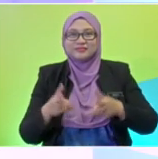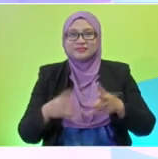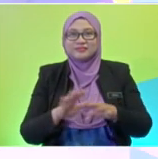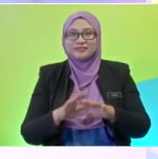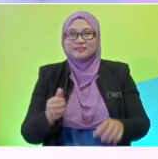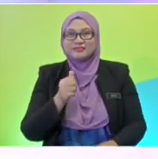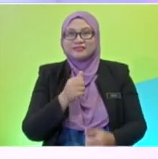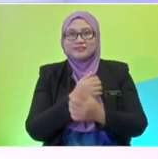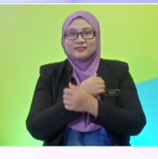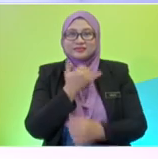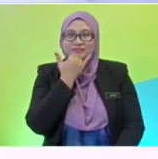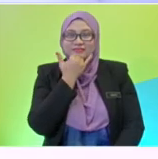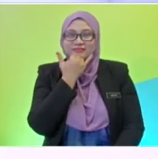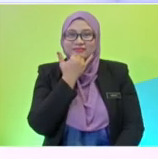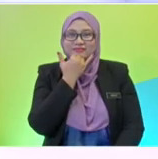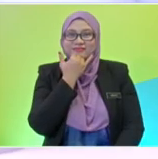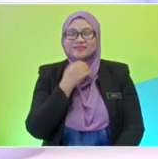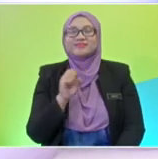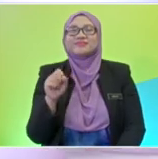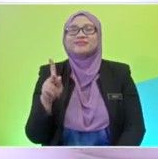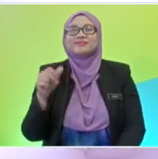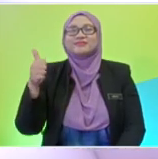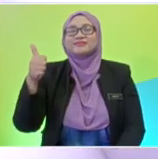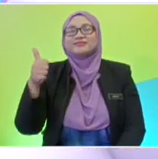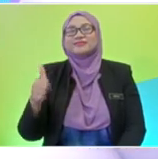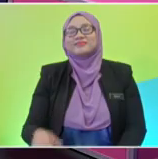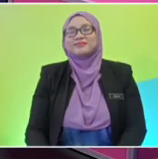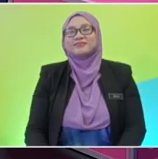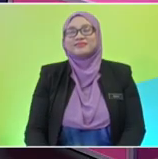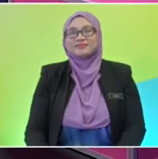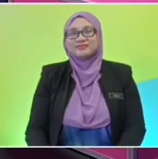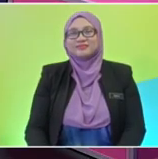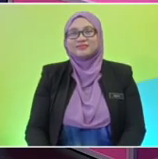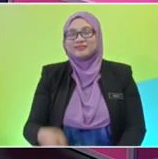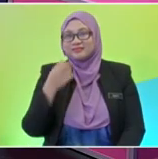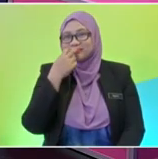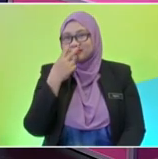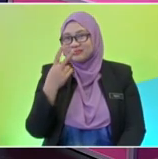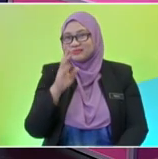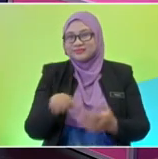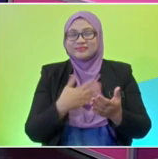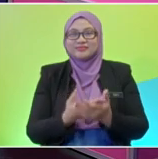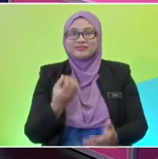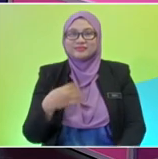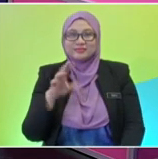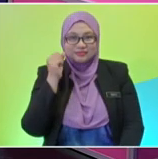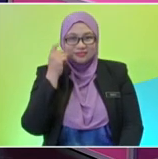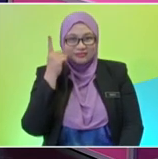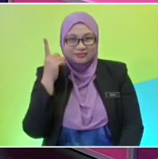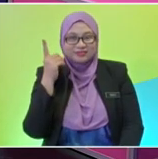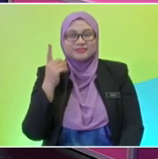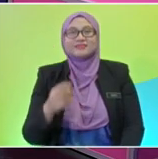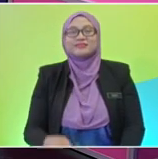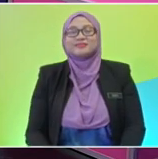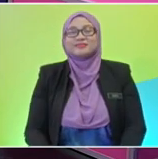diri boleh oke Setuju Oke baik tentang topik kita pada hari itu toleransi dalam